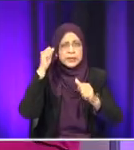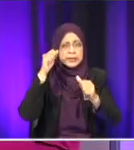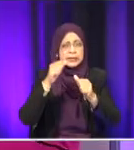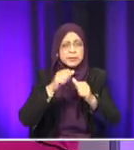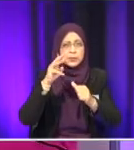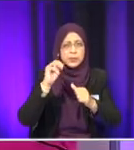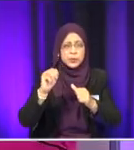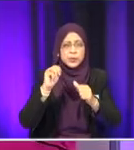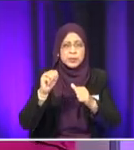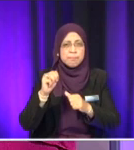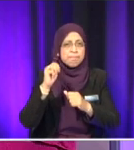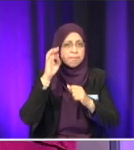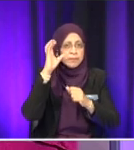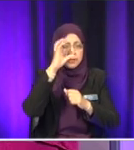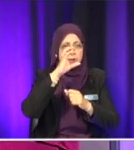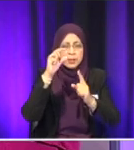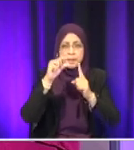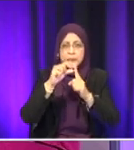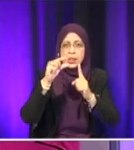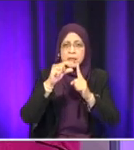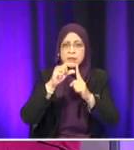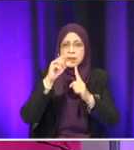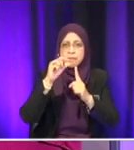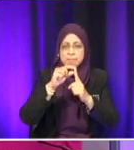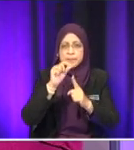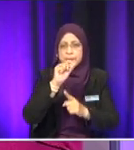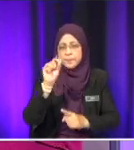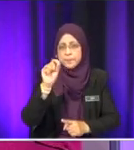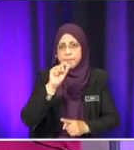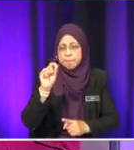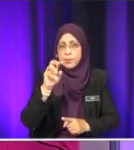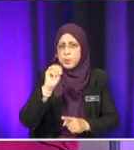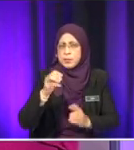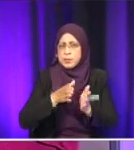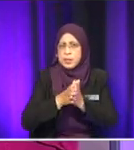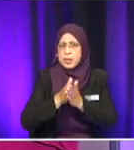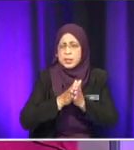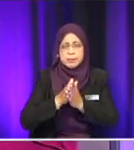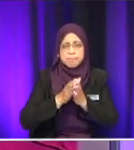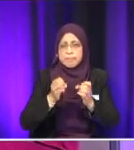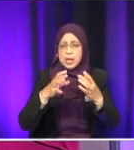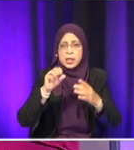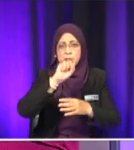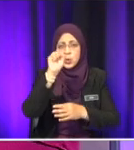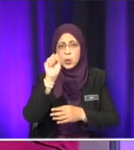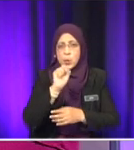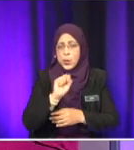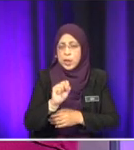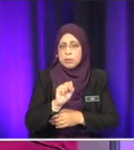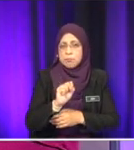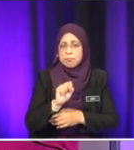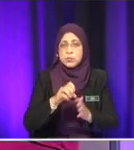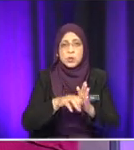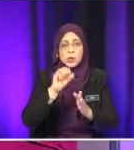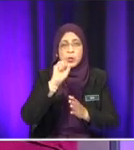mengajar murid Cikgu untuk memperbaikan soal lain oke contoh kalau soal itu tiba-tiba ditanya